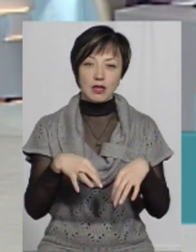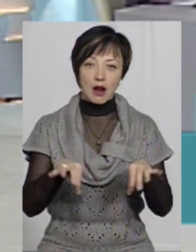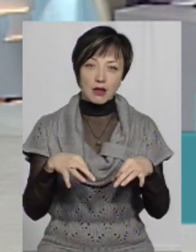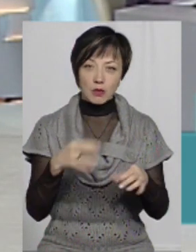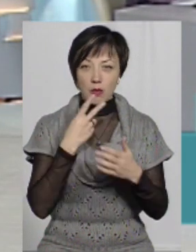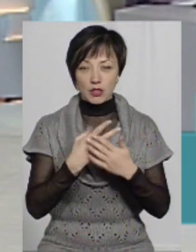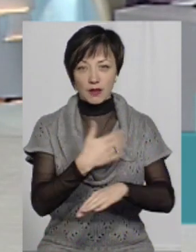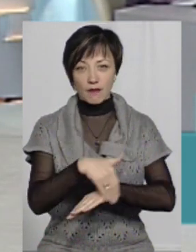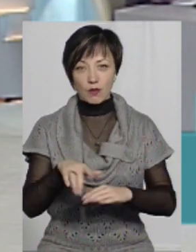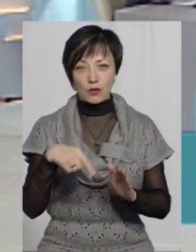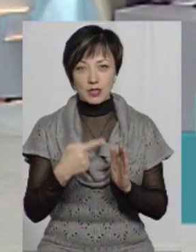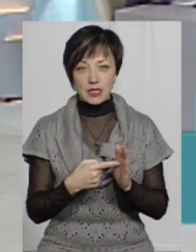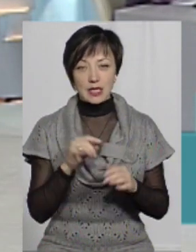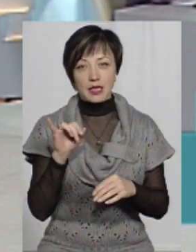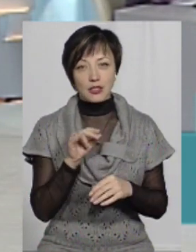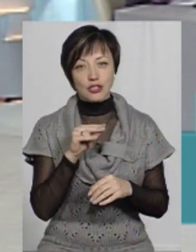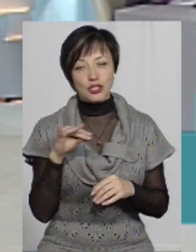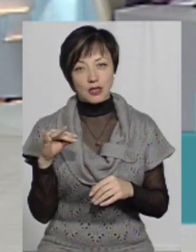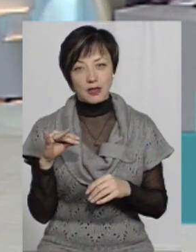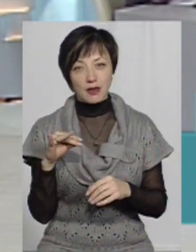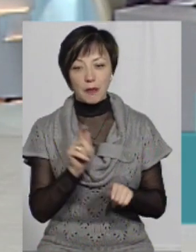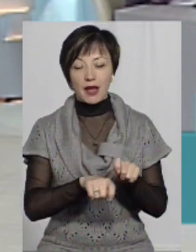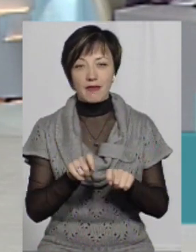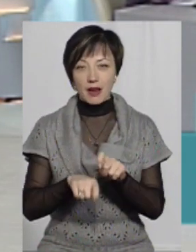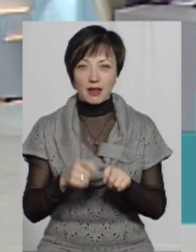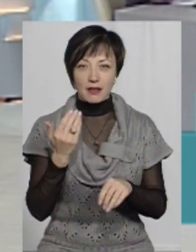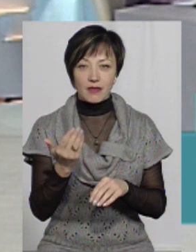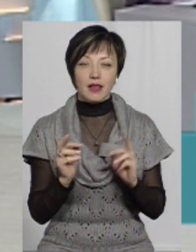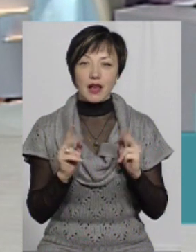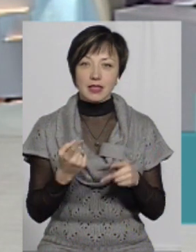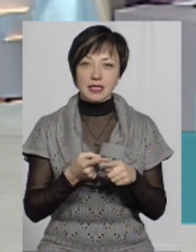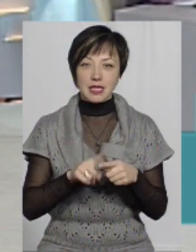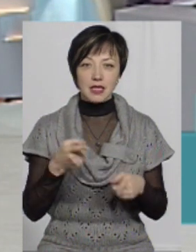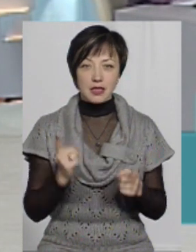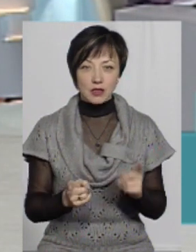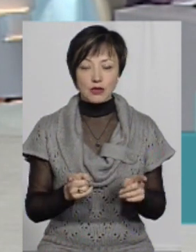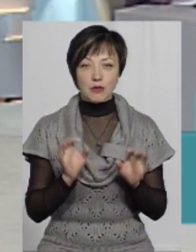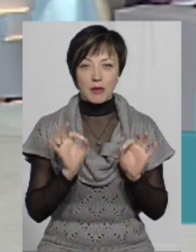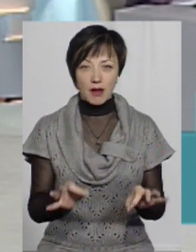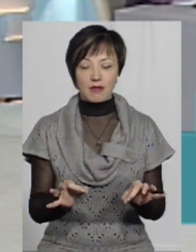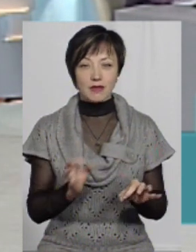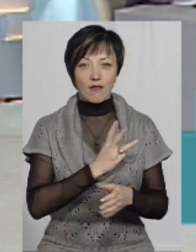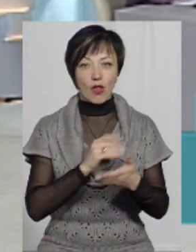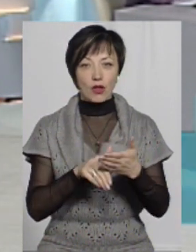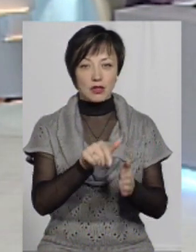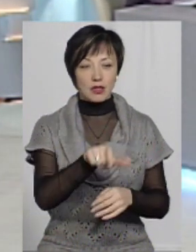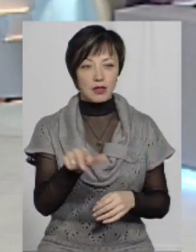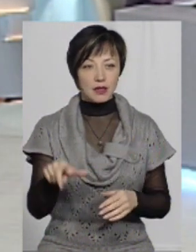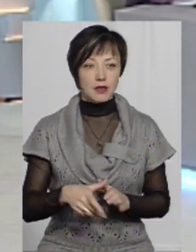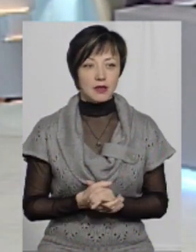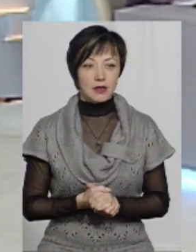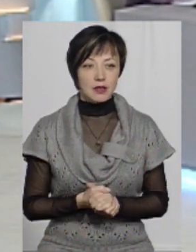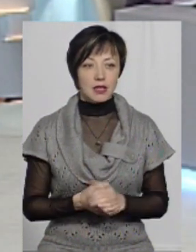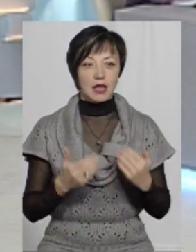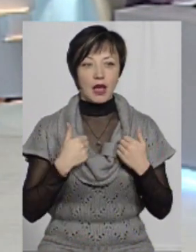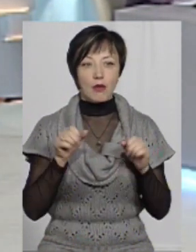транспорт або бачите на вулиці? І при цьому, чи перевіряєте ви якимось чином, чи це дійсно справжній волонтер?